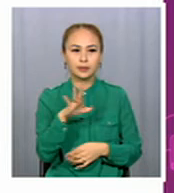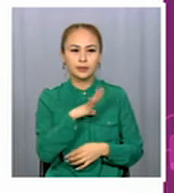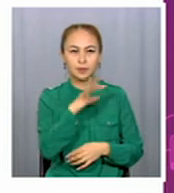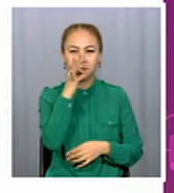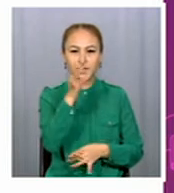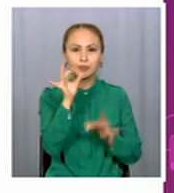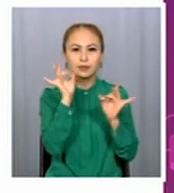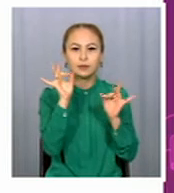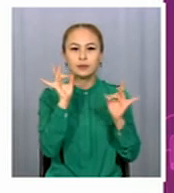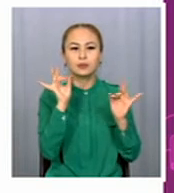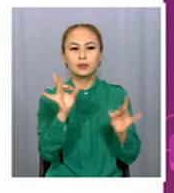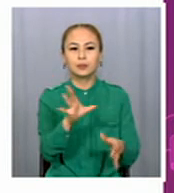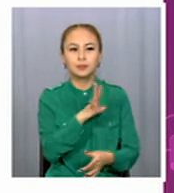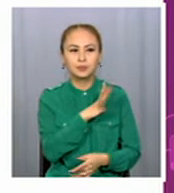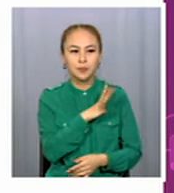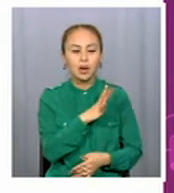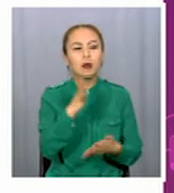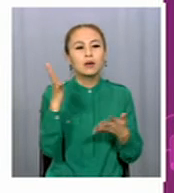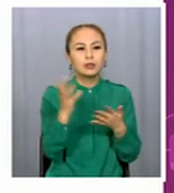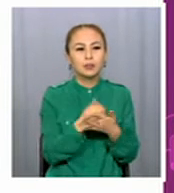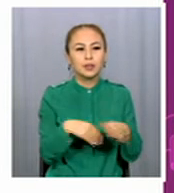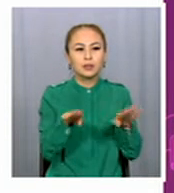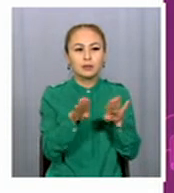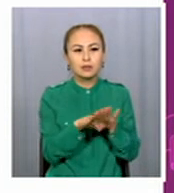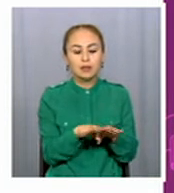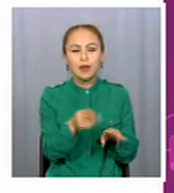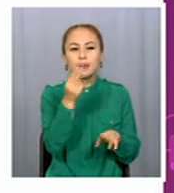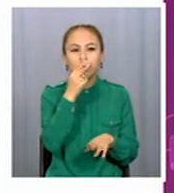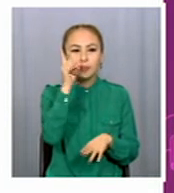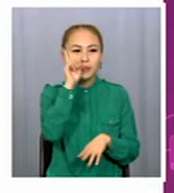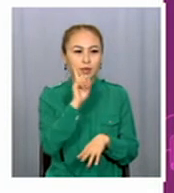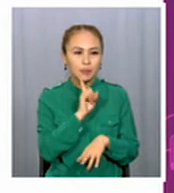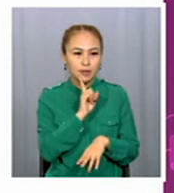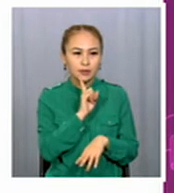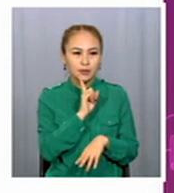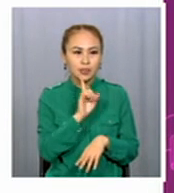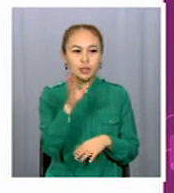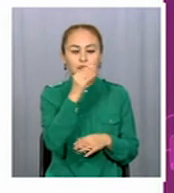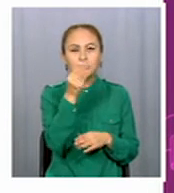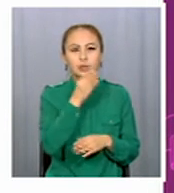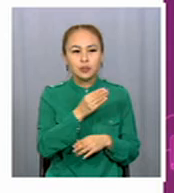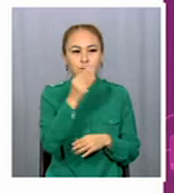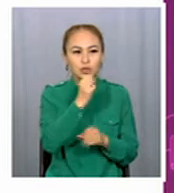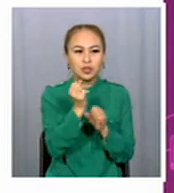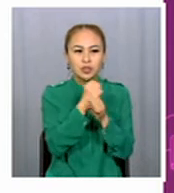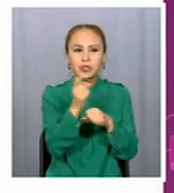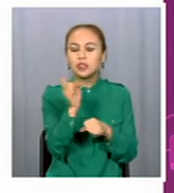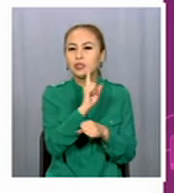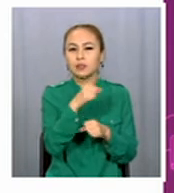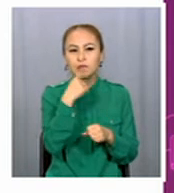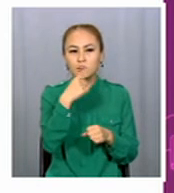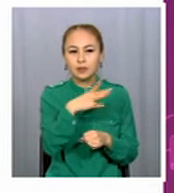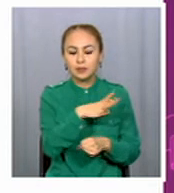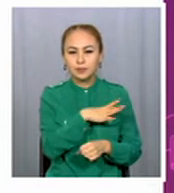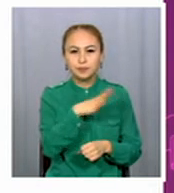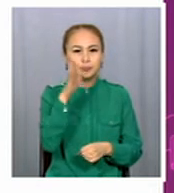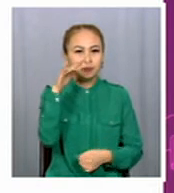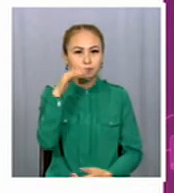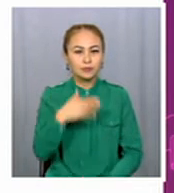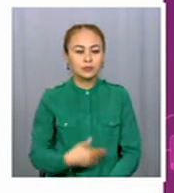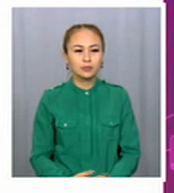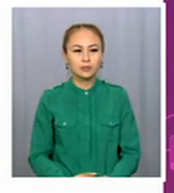қыт-қыттап. Тапқан екенсің дәмді тамақты. Кеміріп жейтін сүйекке не жетсін дейді ит